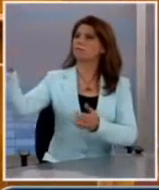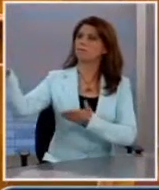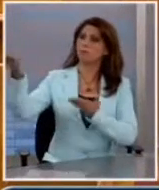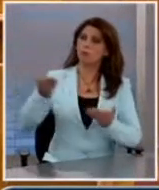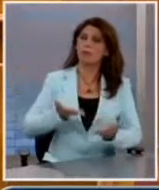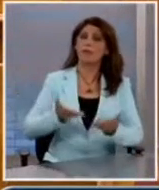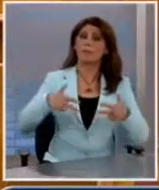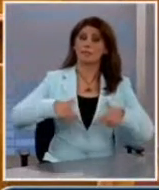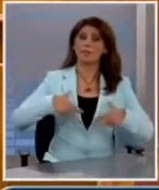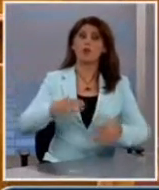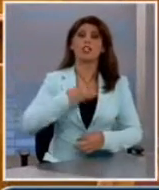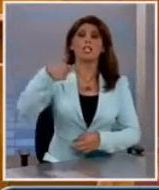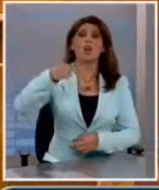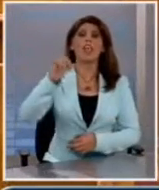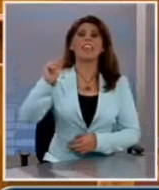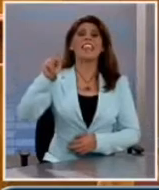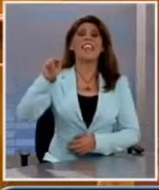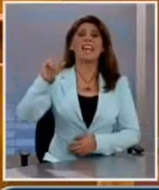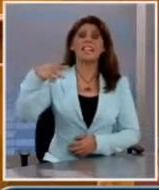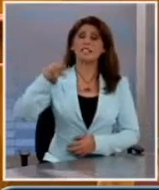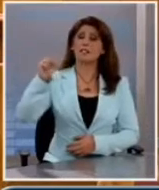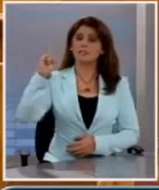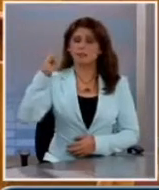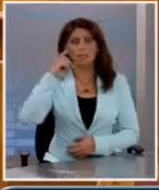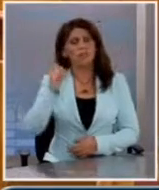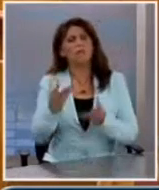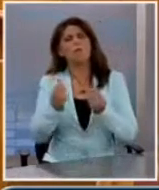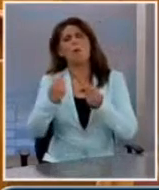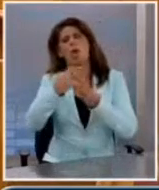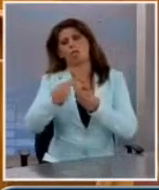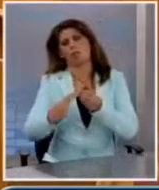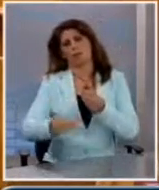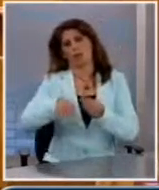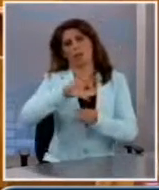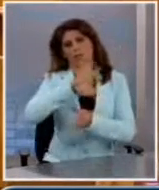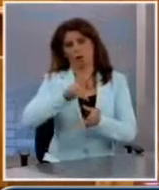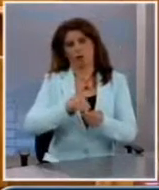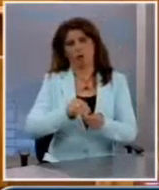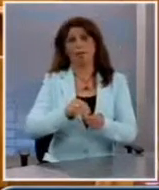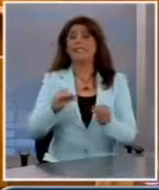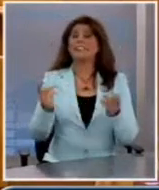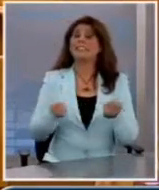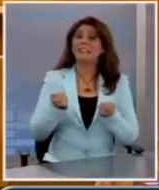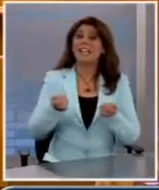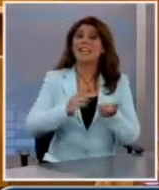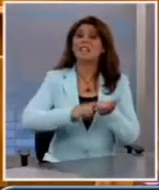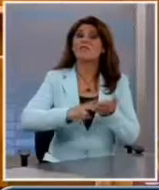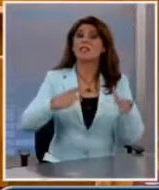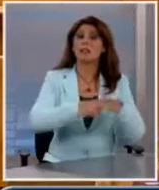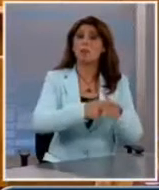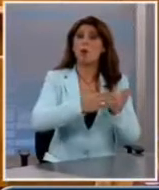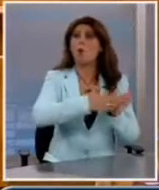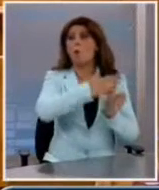που γνωρίζει αρκετά για αυτά τα ζητήματα. Τι είχε συμβεί δηλαδή στα ταμεία όλα αυτά τα χρόνια?